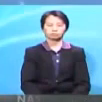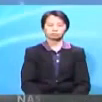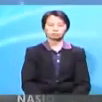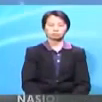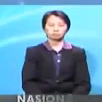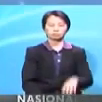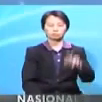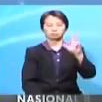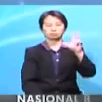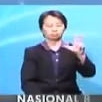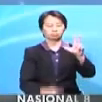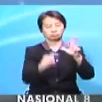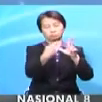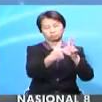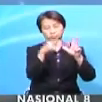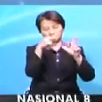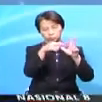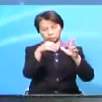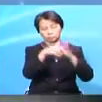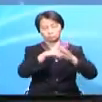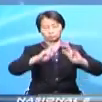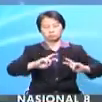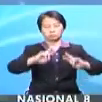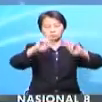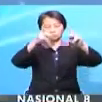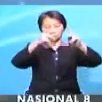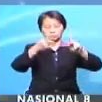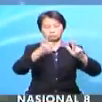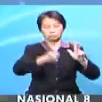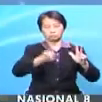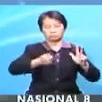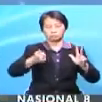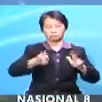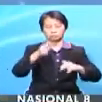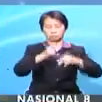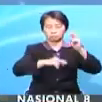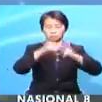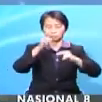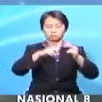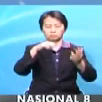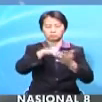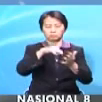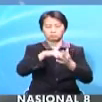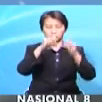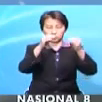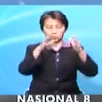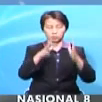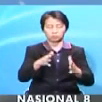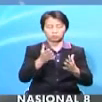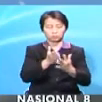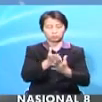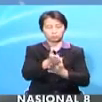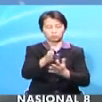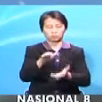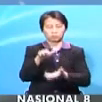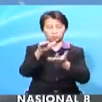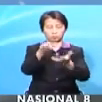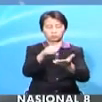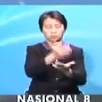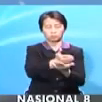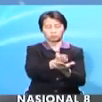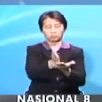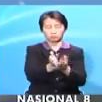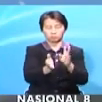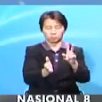3 aspek perlu diam pikir dalam lonjakan komponen pembangunan pembelajaran guru dan murid menelusi pembentantangan pajak